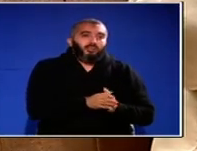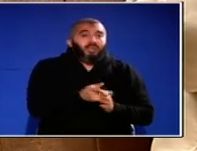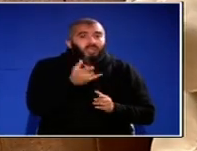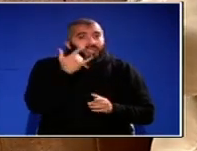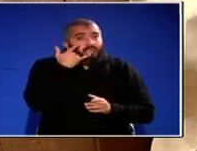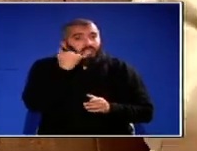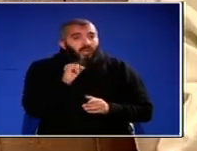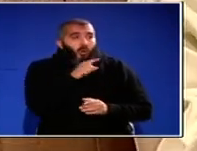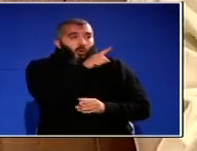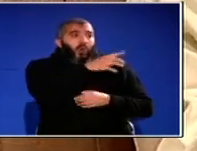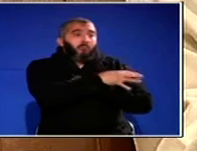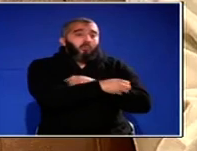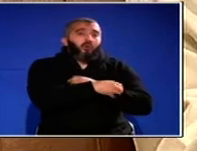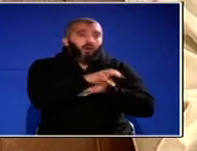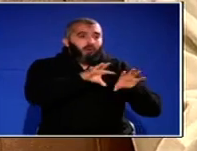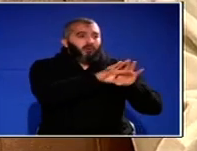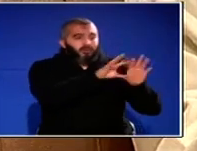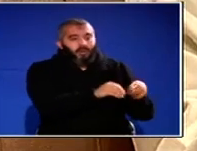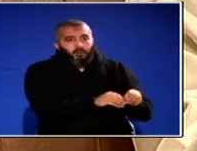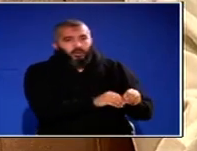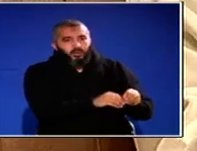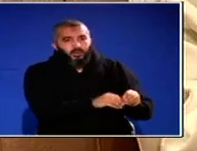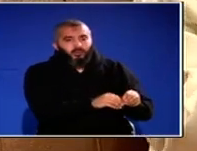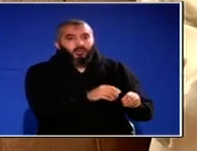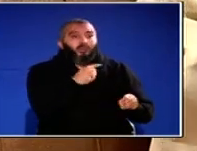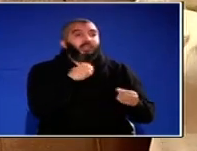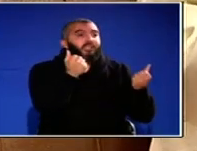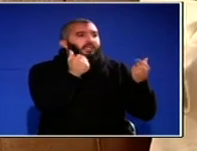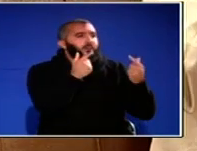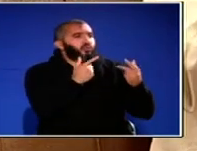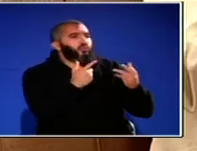سبيل المثال، فإننا نحسب الأبناء والزوجة،